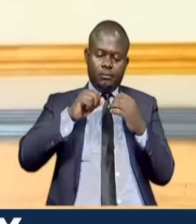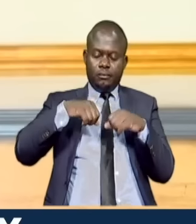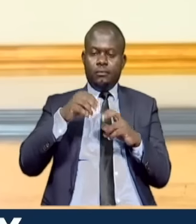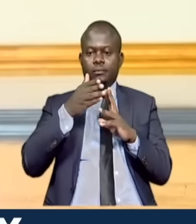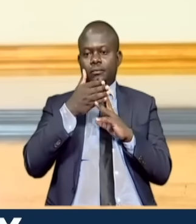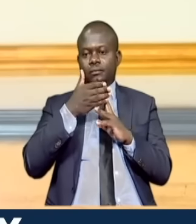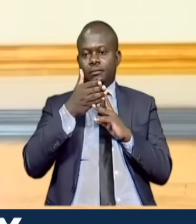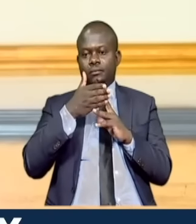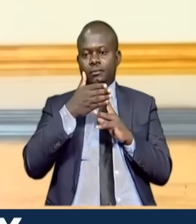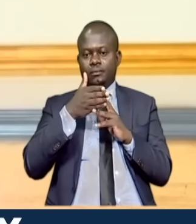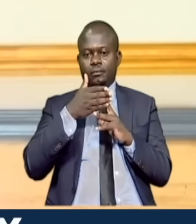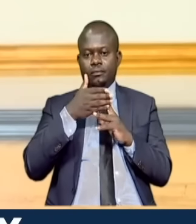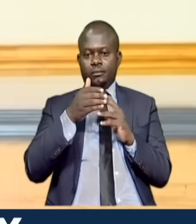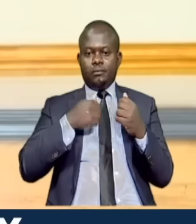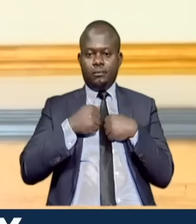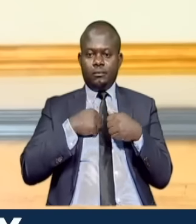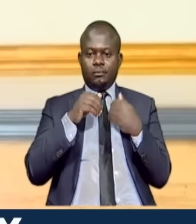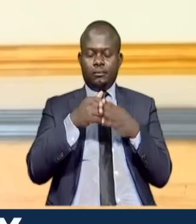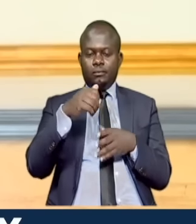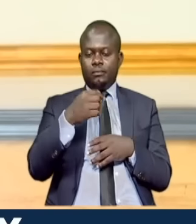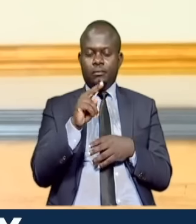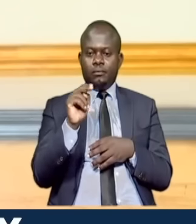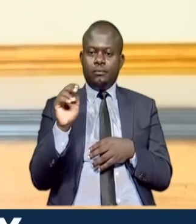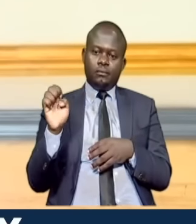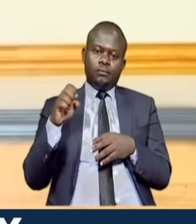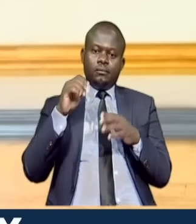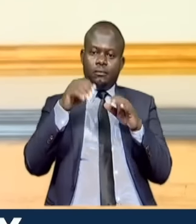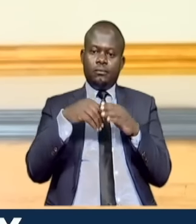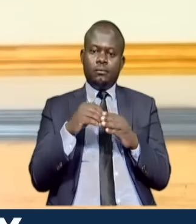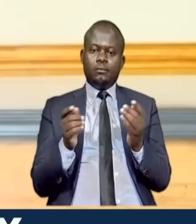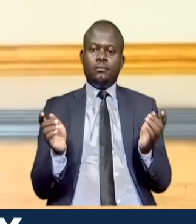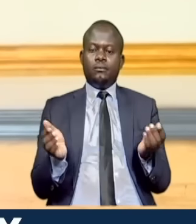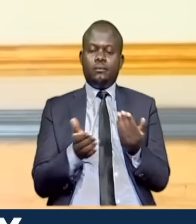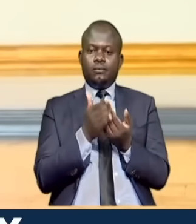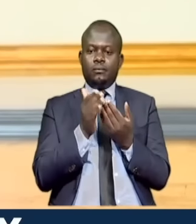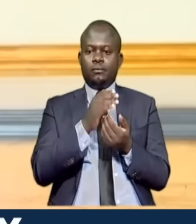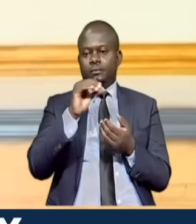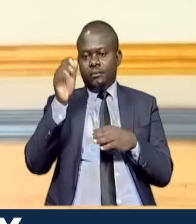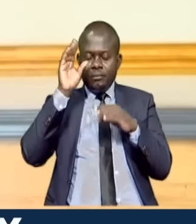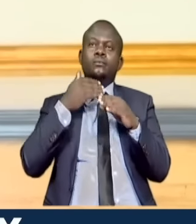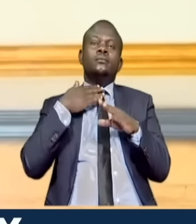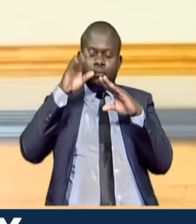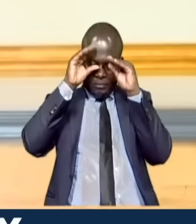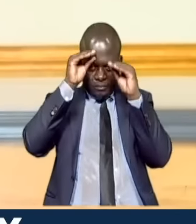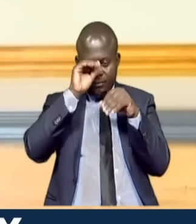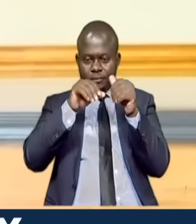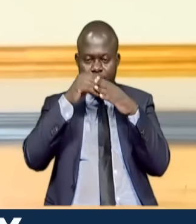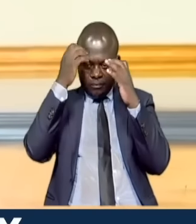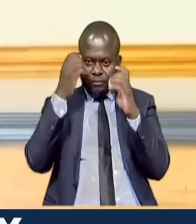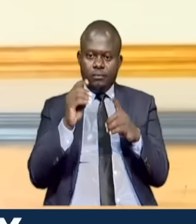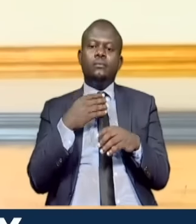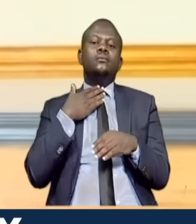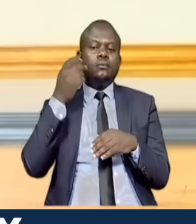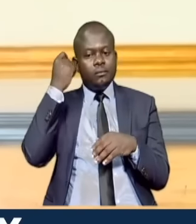hagati y'u Rwanda na Guinée mu bijyanye n'ubuhinzi n'ubworozi. Ikindi cyagarutsweho bashaka kwigiraho n'ibijyanye n'uburezi, aho bashaka